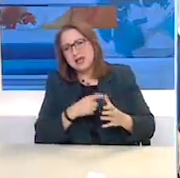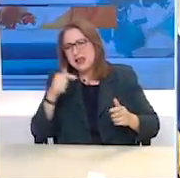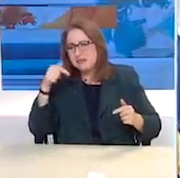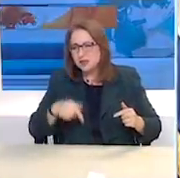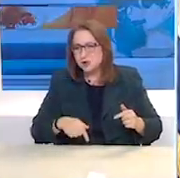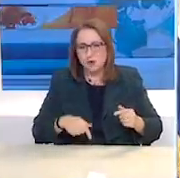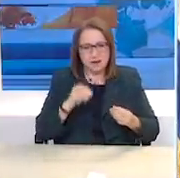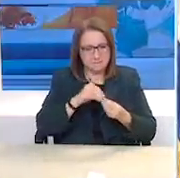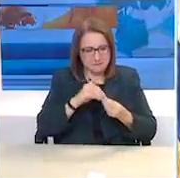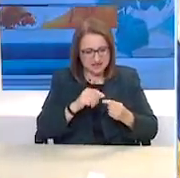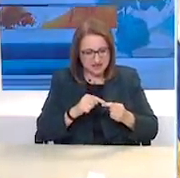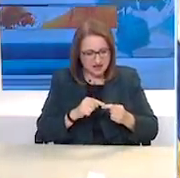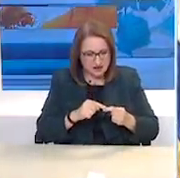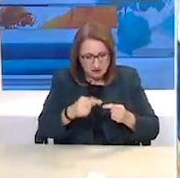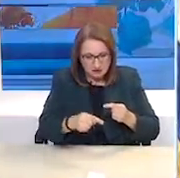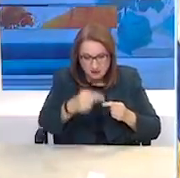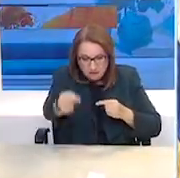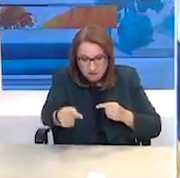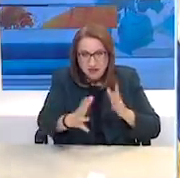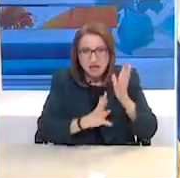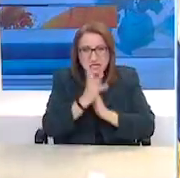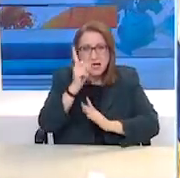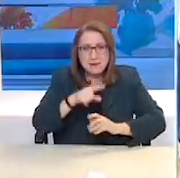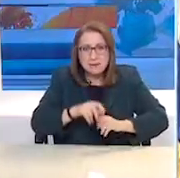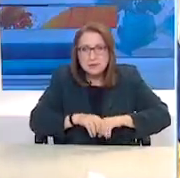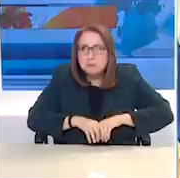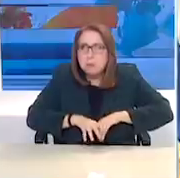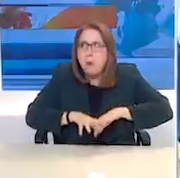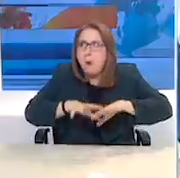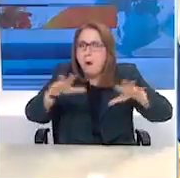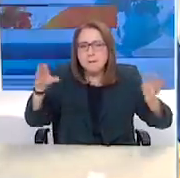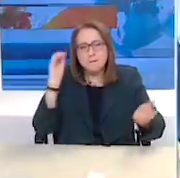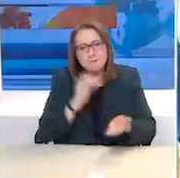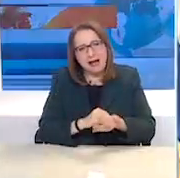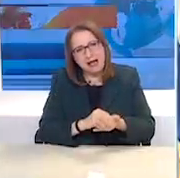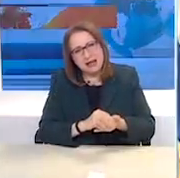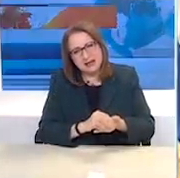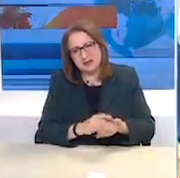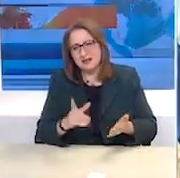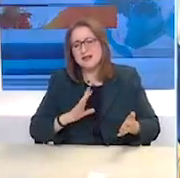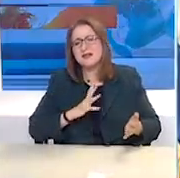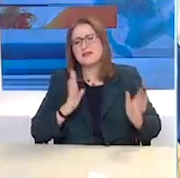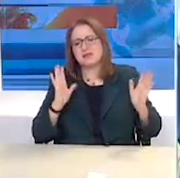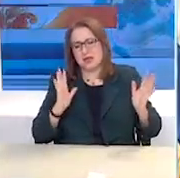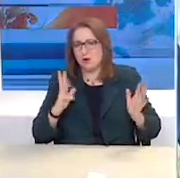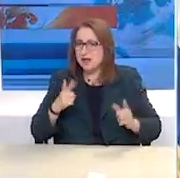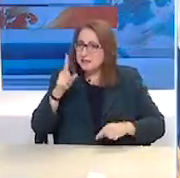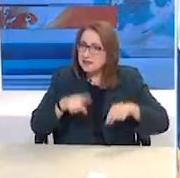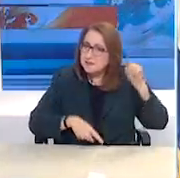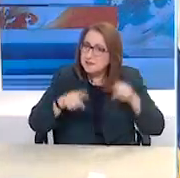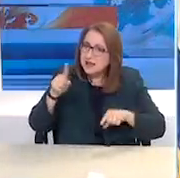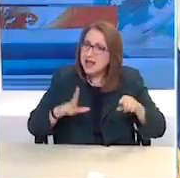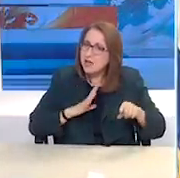από μαζικές συναθρήσεις ανθρώπων, παρέες όπως τις λέω εγώ, που ενδεχομένως έχουν και άτομα που